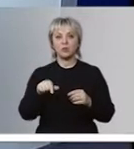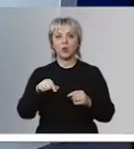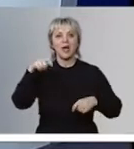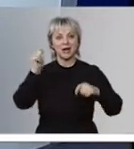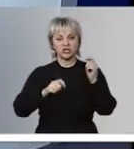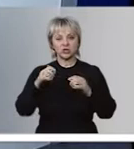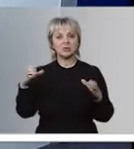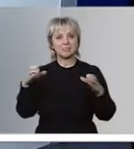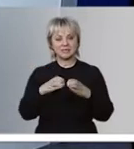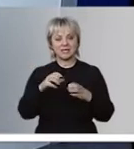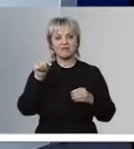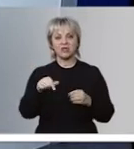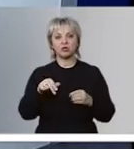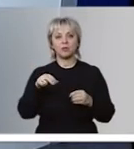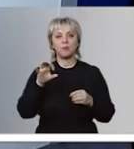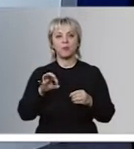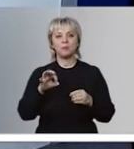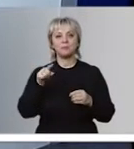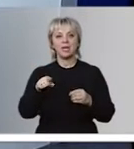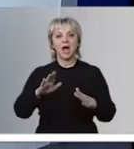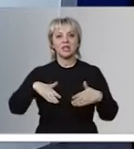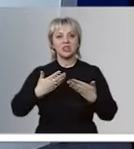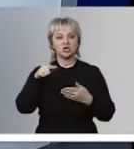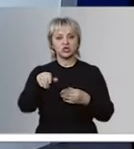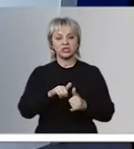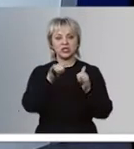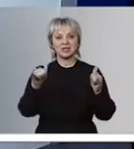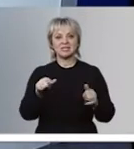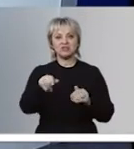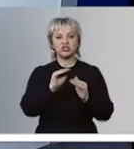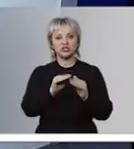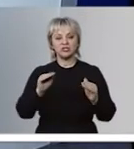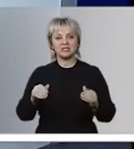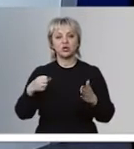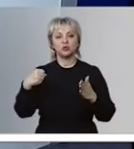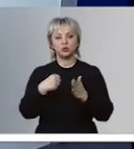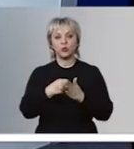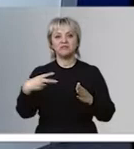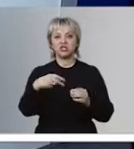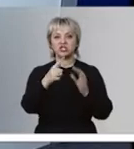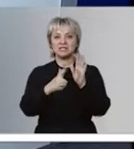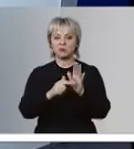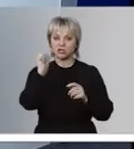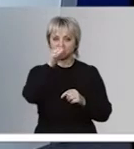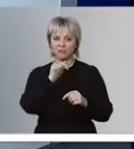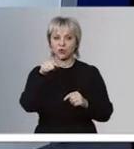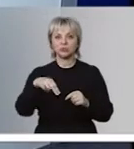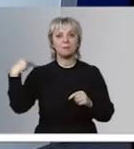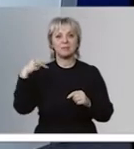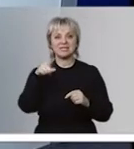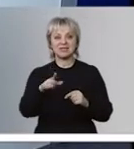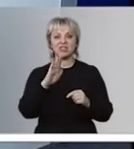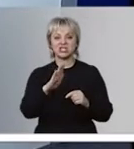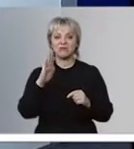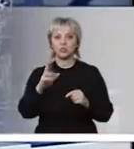на координационном совете по, в отношении развития детства до 2017 года,